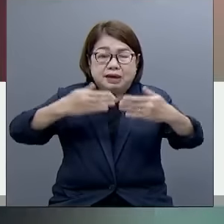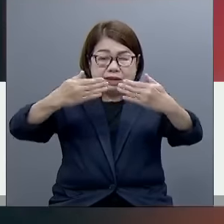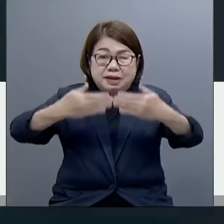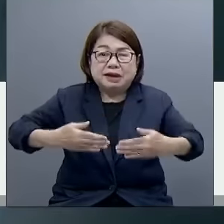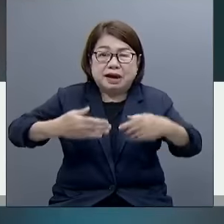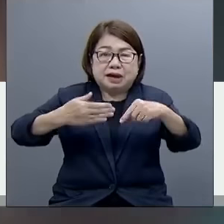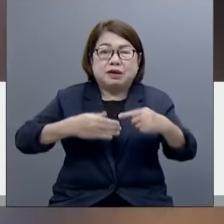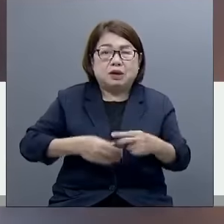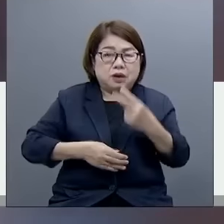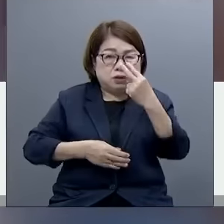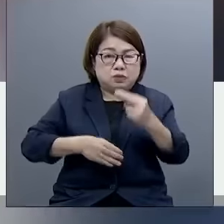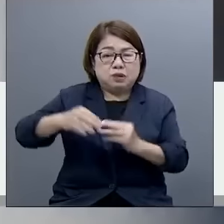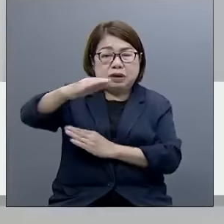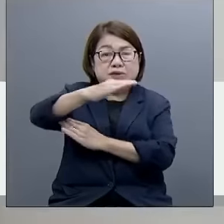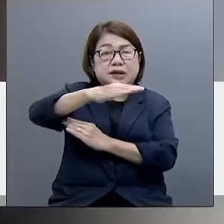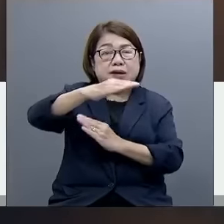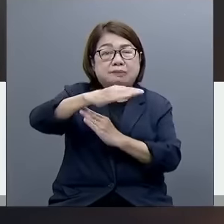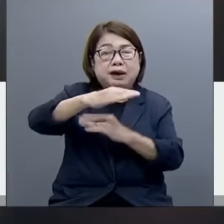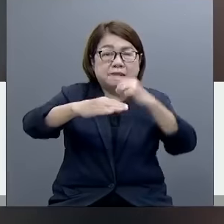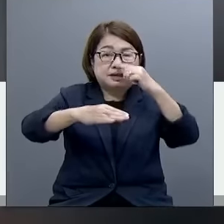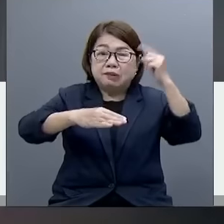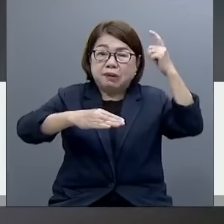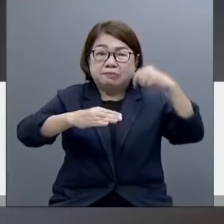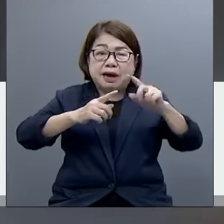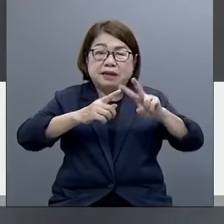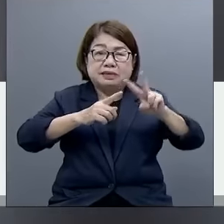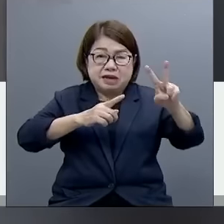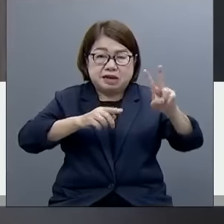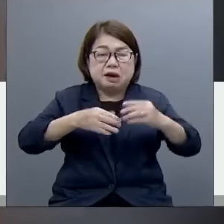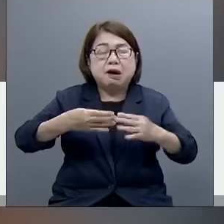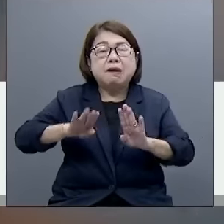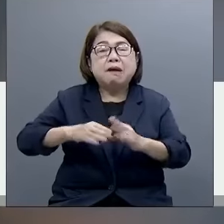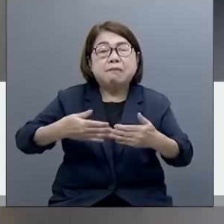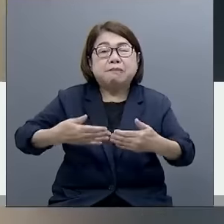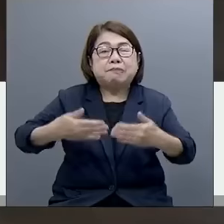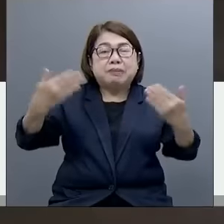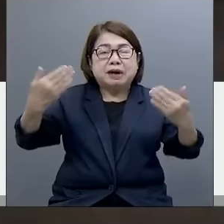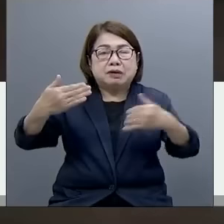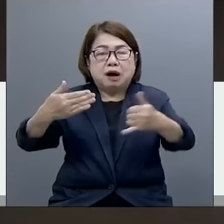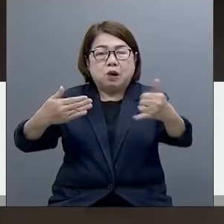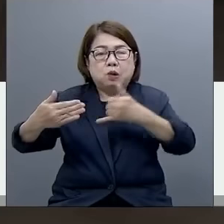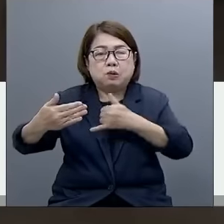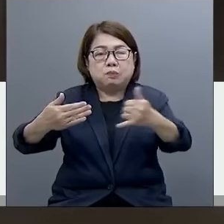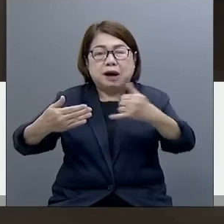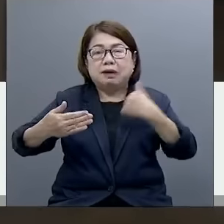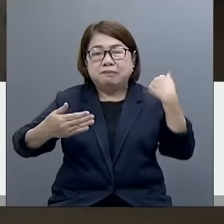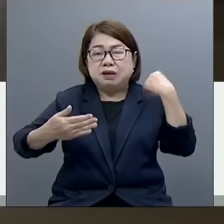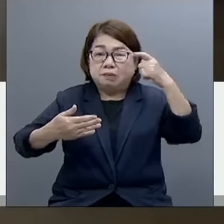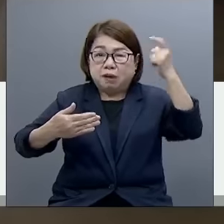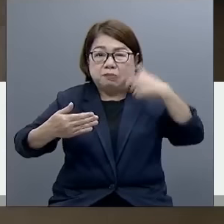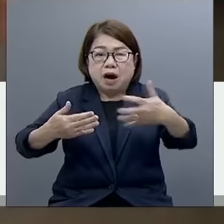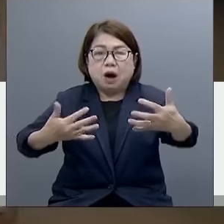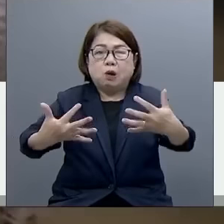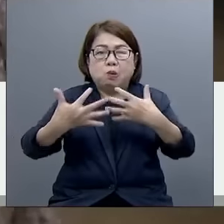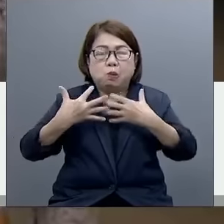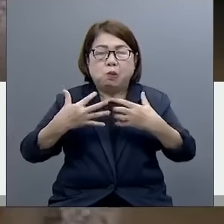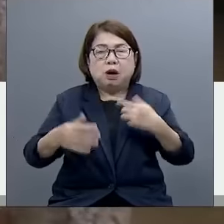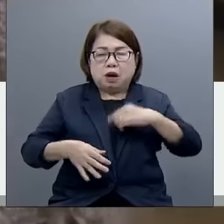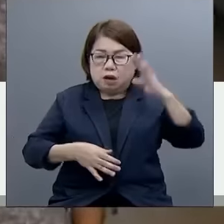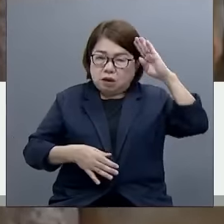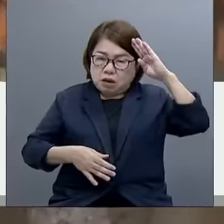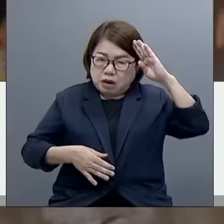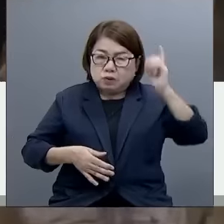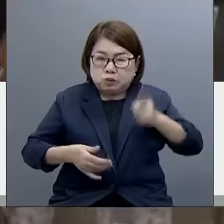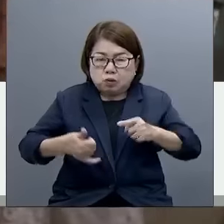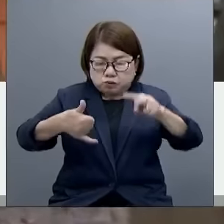พานแห่งที่1ก็ยังเปิดให้คนข้ามแล้วก็มีชาวเมียนมาข้ามมาอย่างต่อเนื่องนะครับทำให้ทหารต้องตรวจสอบอย่างเข้มงวดนะครับ